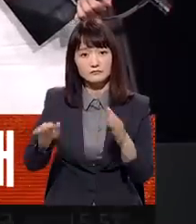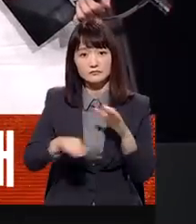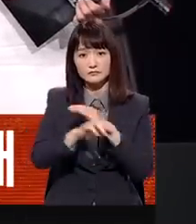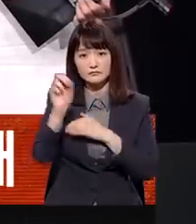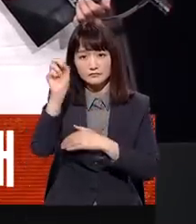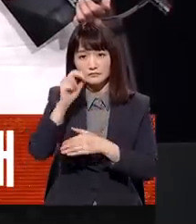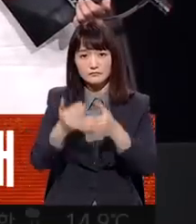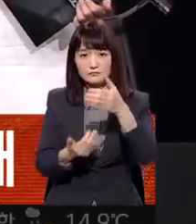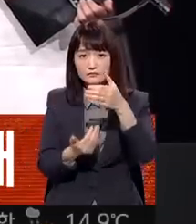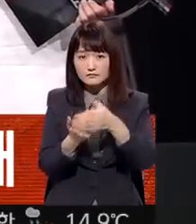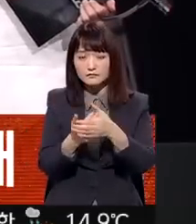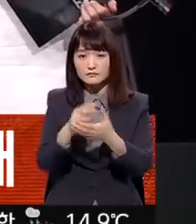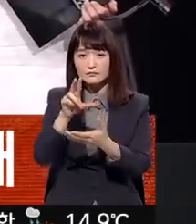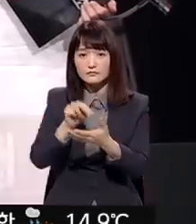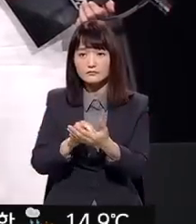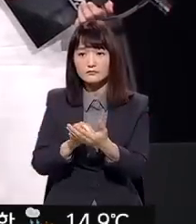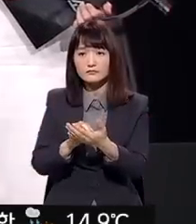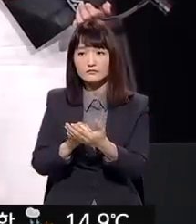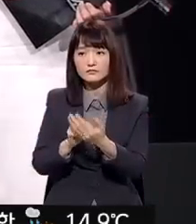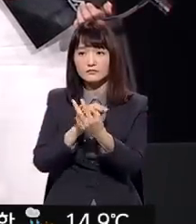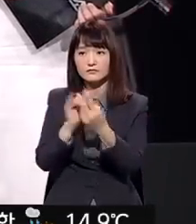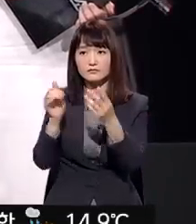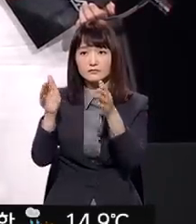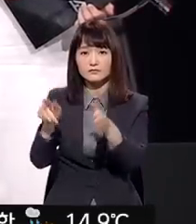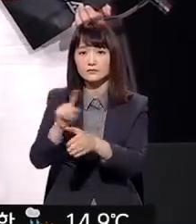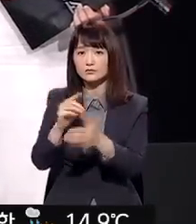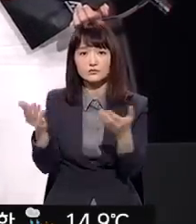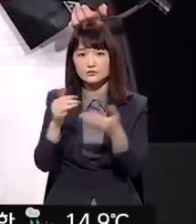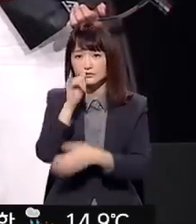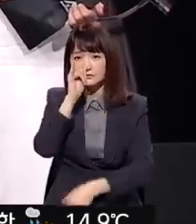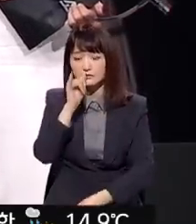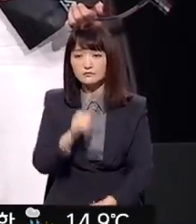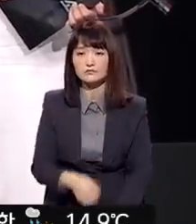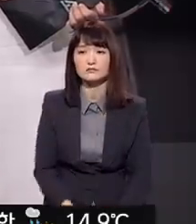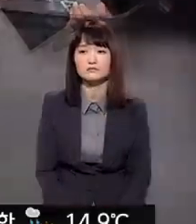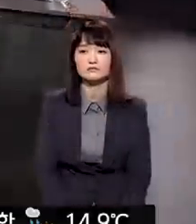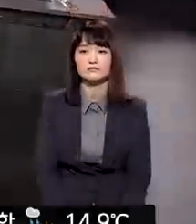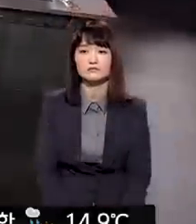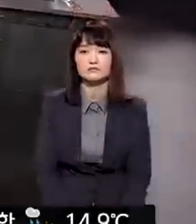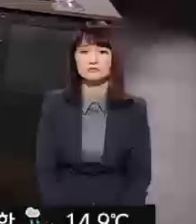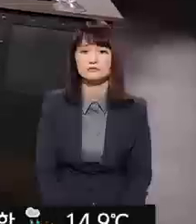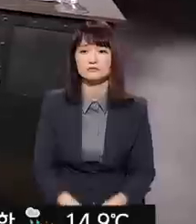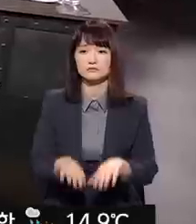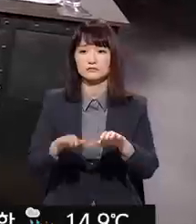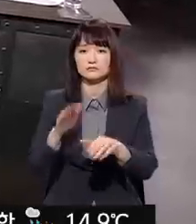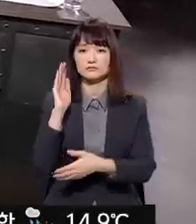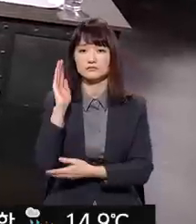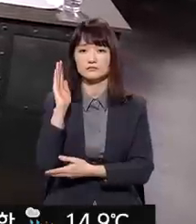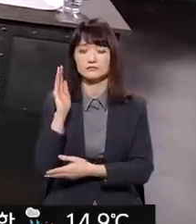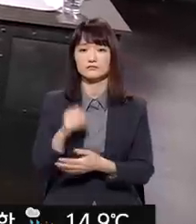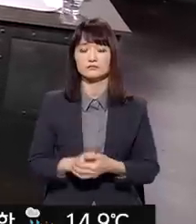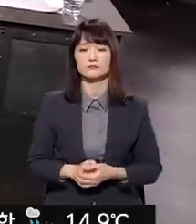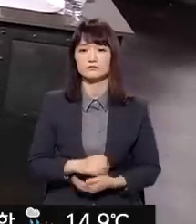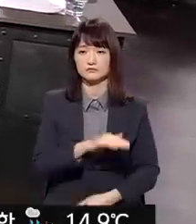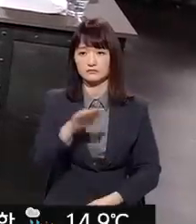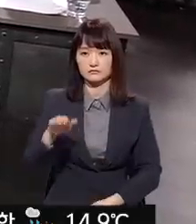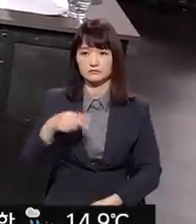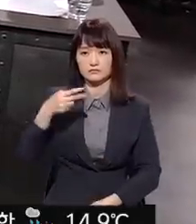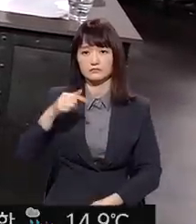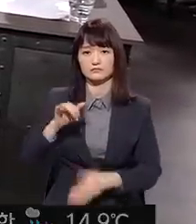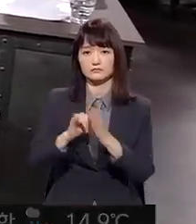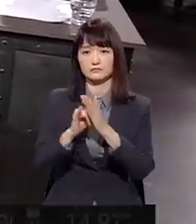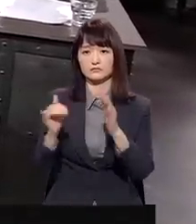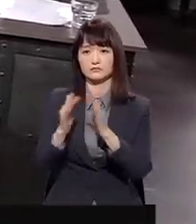발생한 문제 이들 사이에 대체 무슨 일이 있었던 걸까요? 자, 오늘 사연도 우리 사방